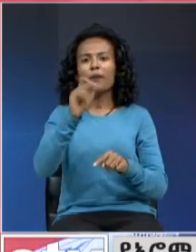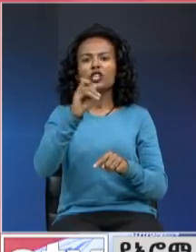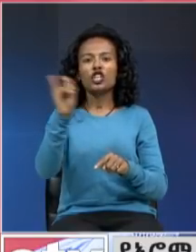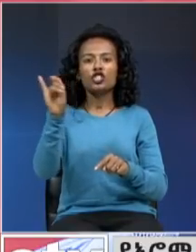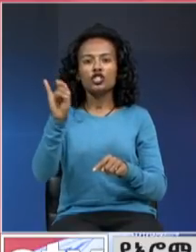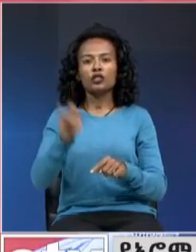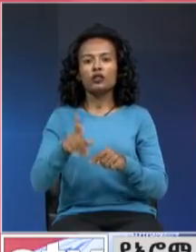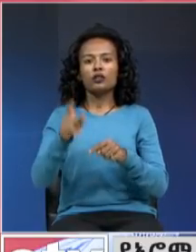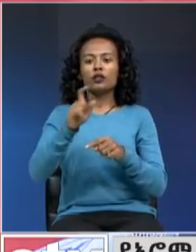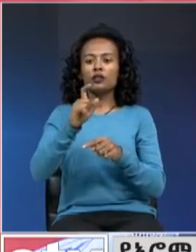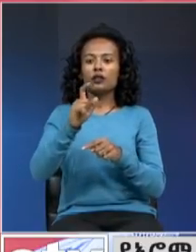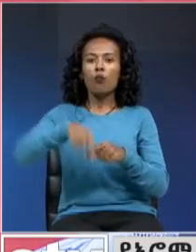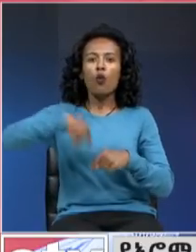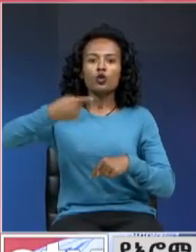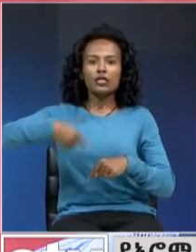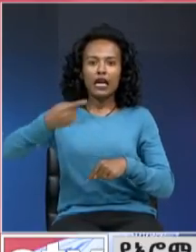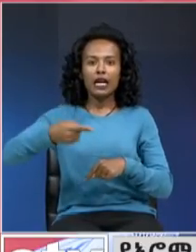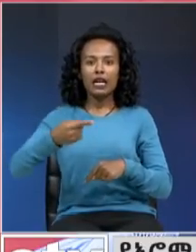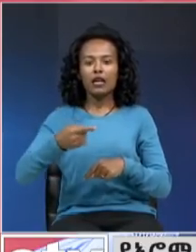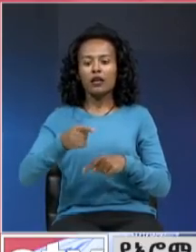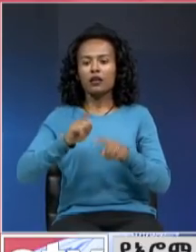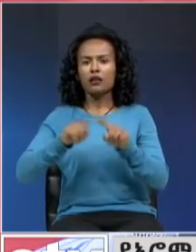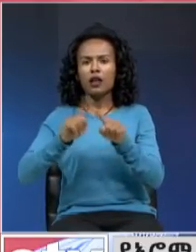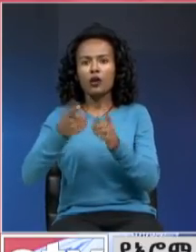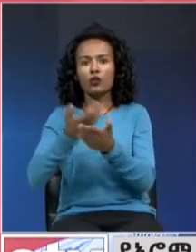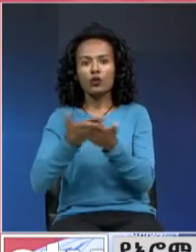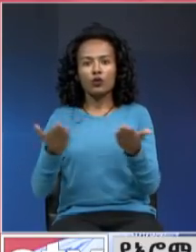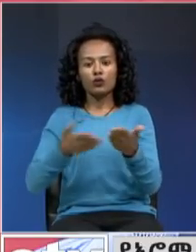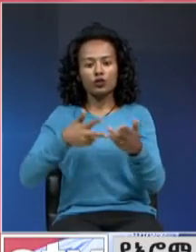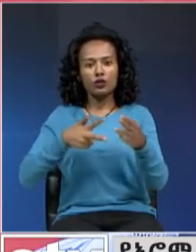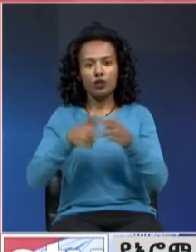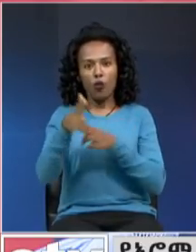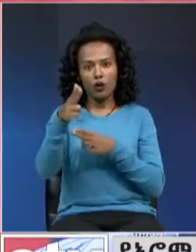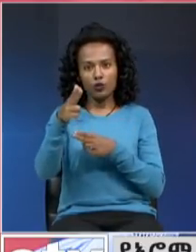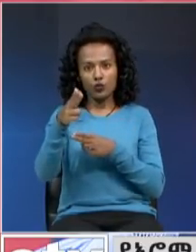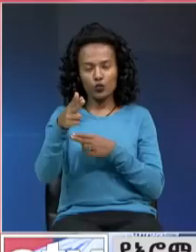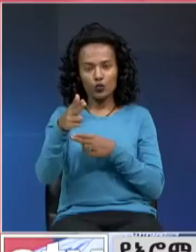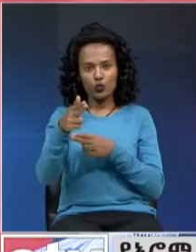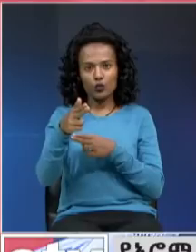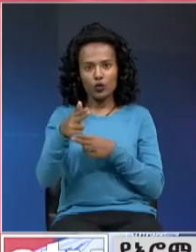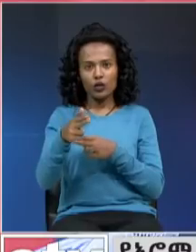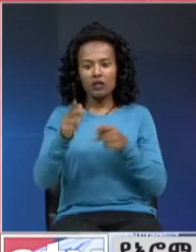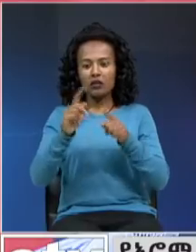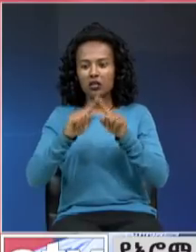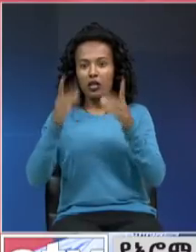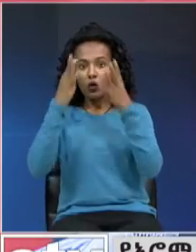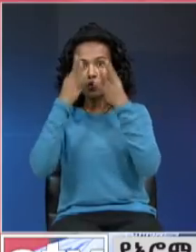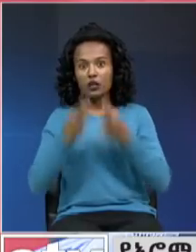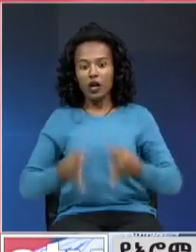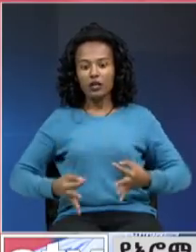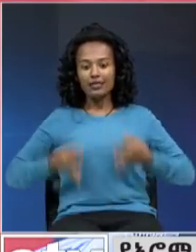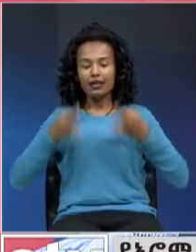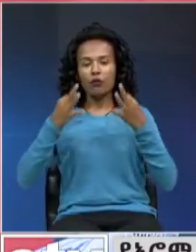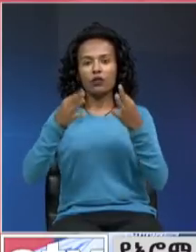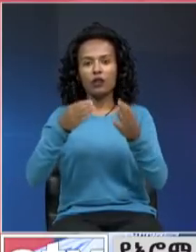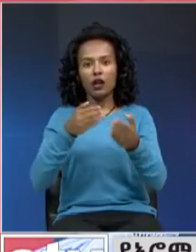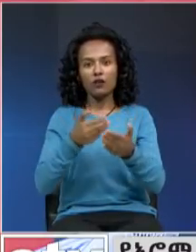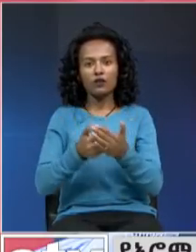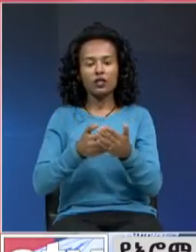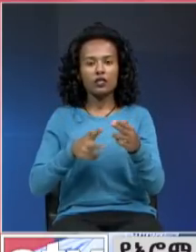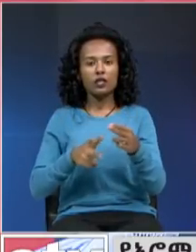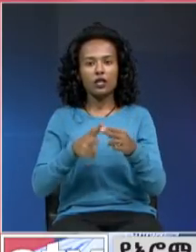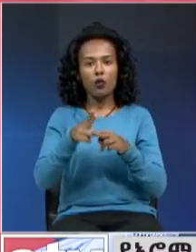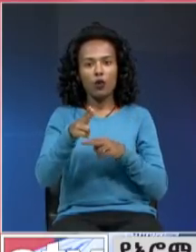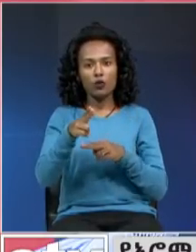የሞተር ሳይክል፣ የጋሪ እና የመሳሰሉት የከተማ የትራንስፖርት አገልግሎቶች የተለየ ውሳኔ እስኪተላለፍ ድረስ